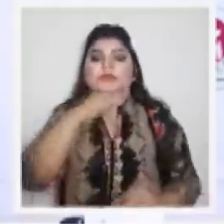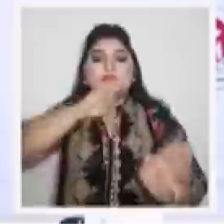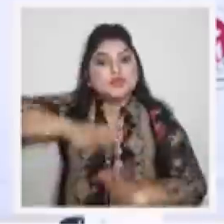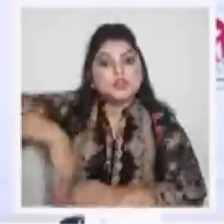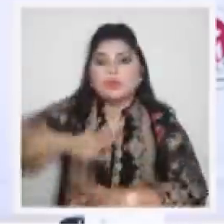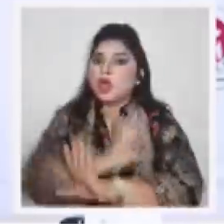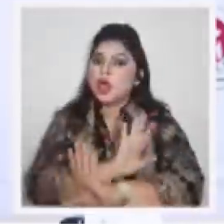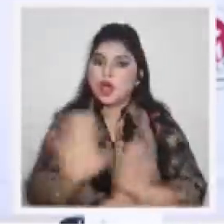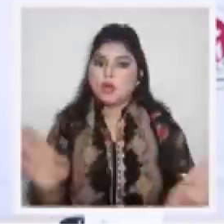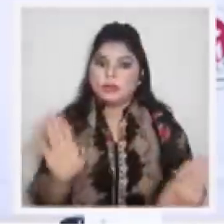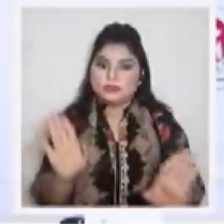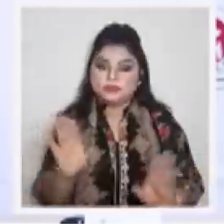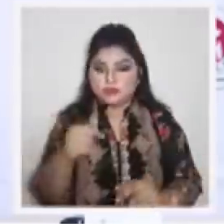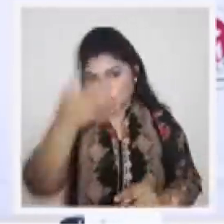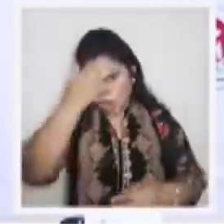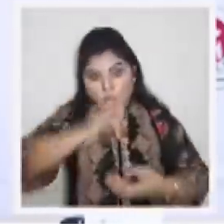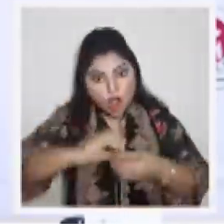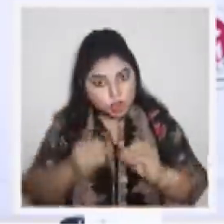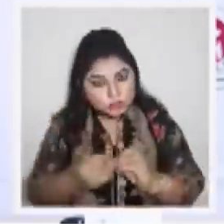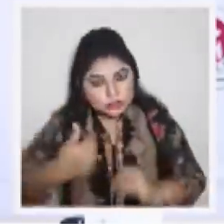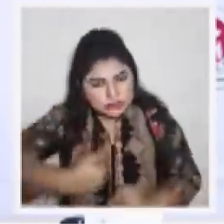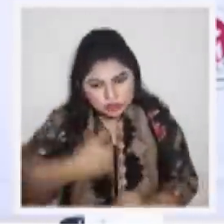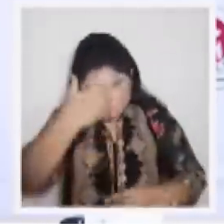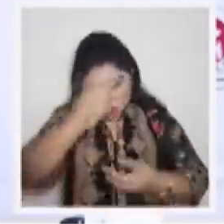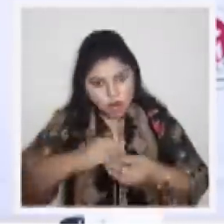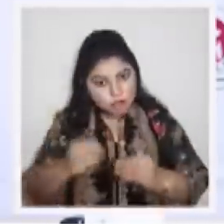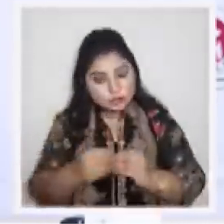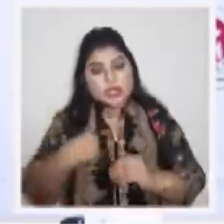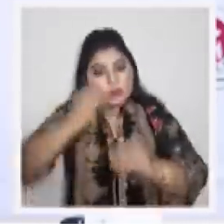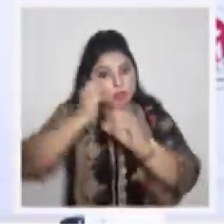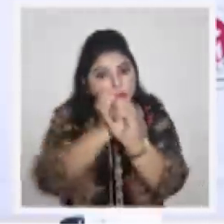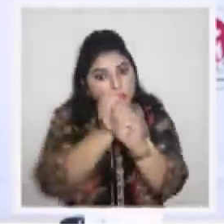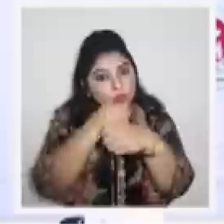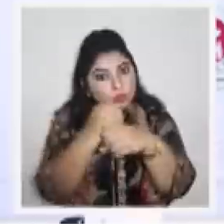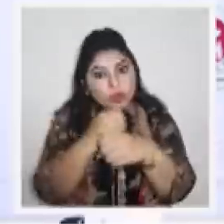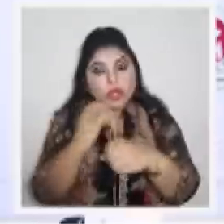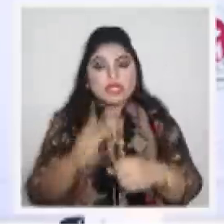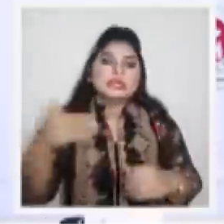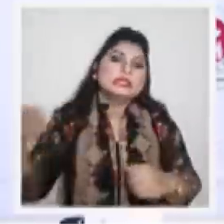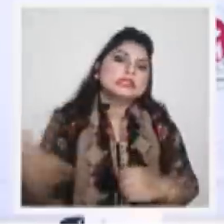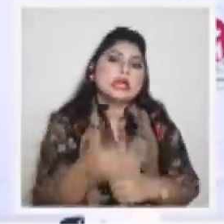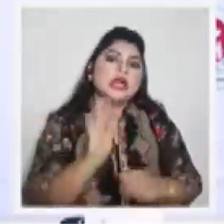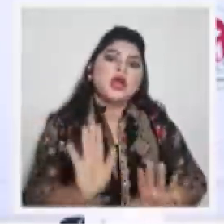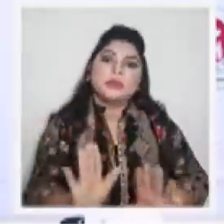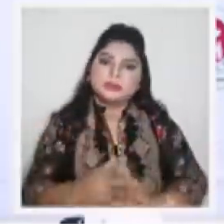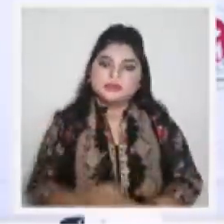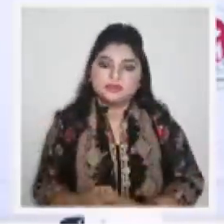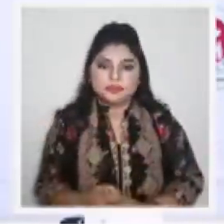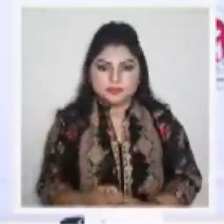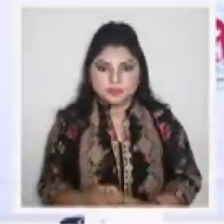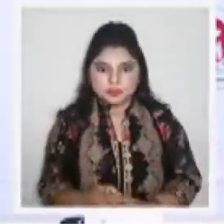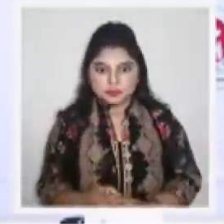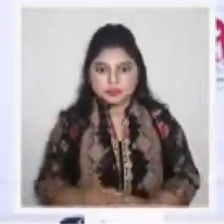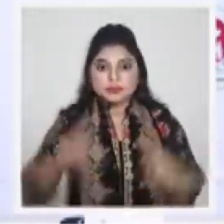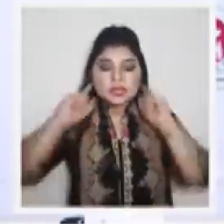এই মহামারী রোগ গোপন করাও একটি অপরাধ। কাজেই মহামারীর কেউ কোনো লক্ষণ উপসর্গ দেখা দিলে অবশ্যই